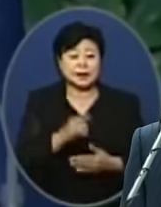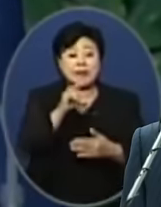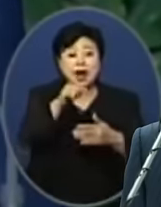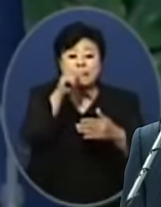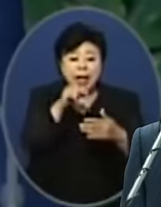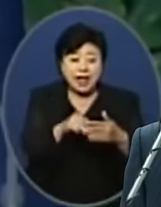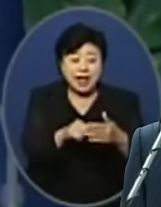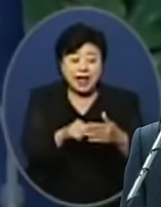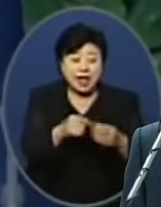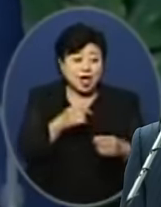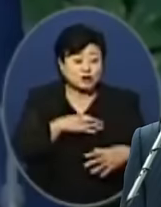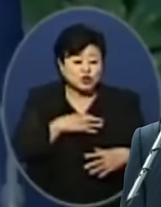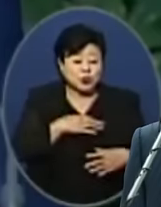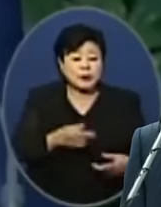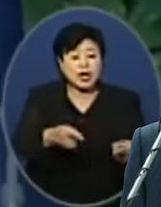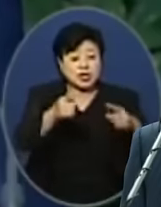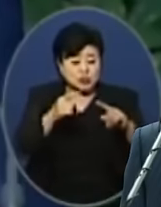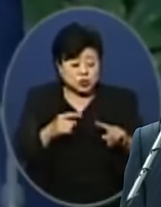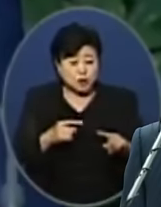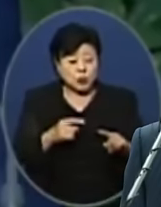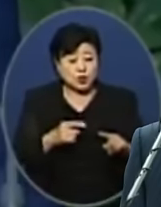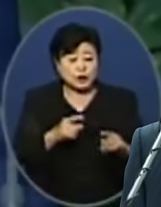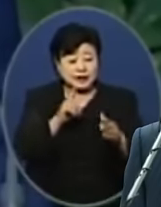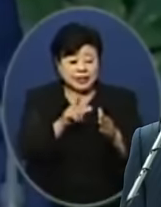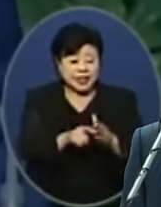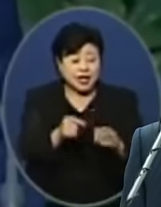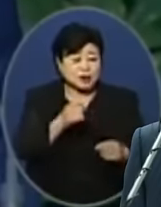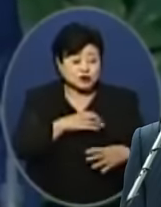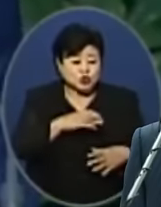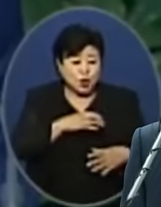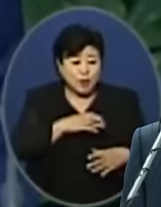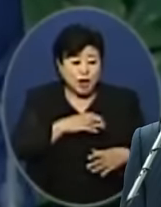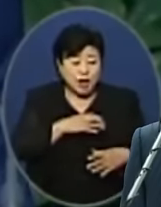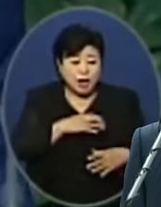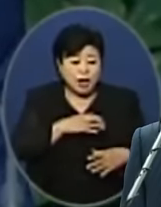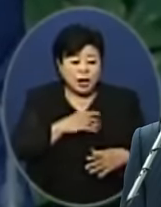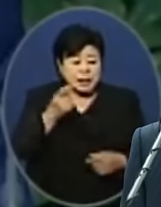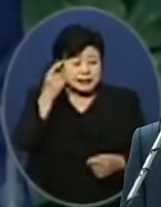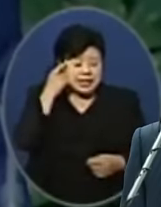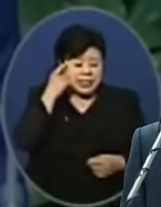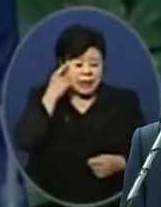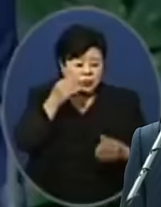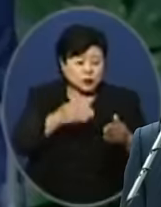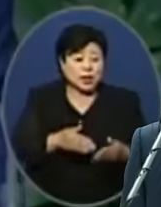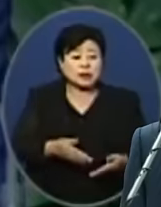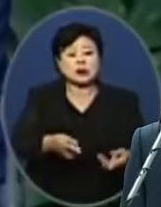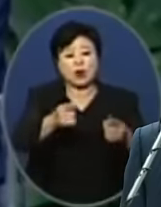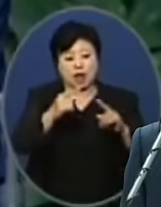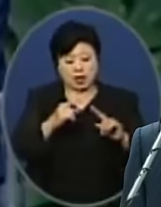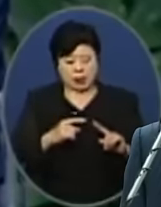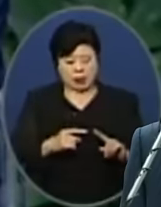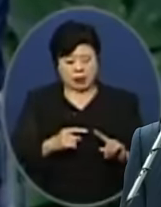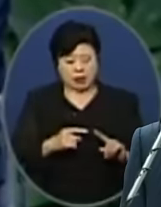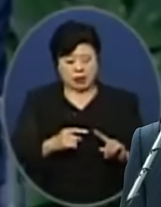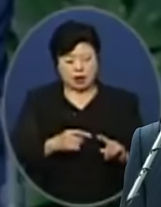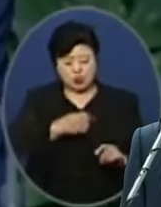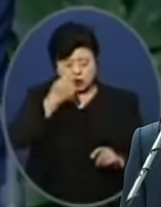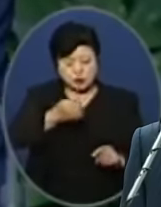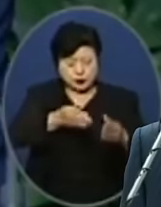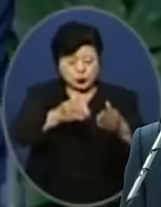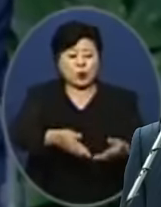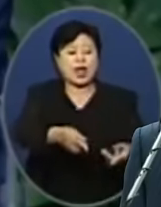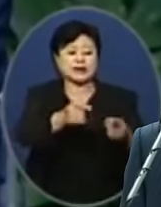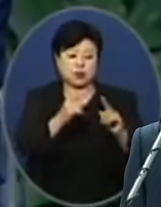마음에 두려움이 들어오려고 할 때 두려움이 생각을 통해서 들어오고 꿈을